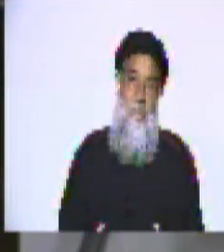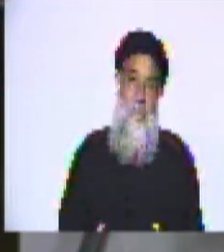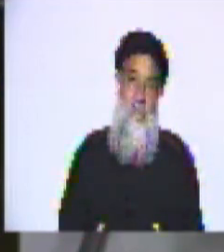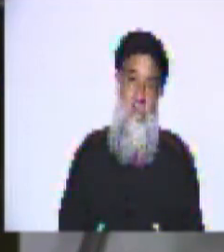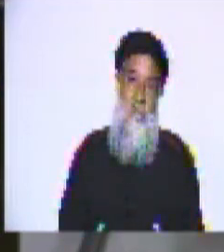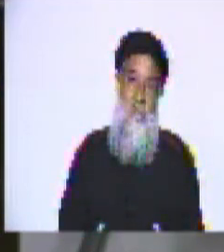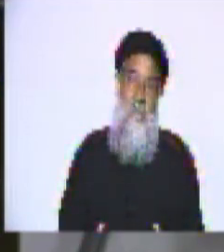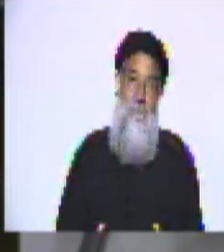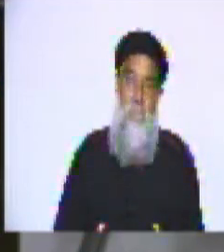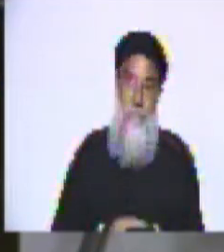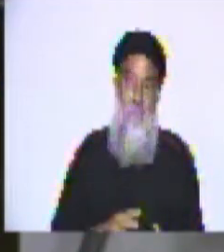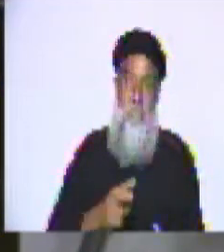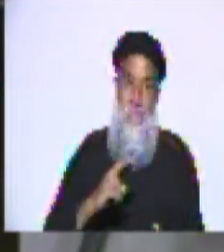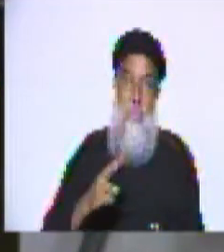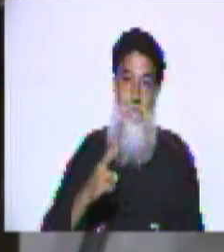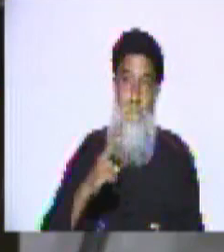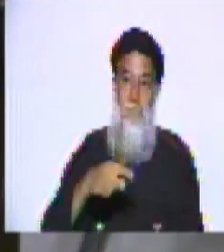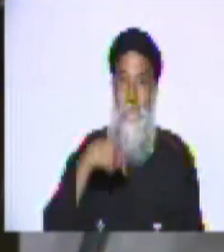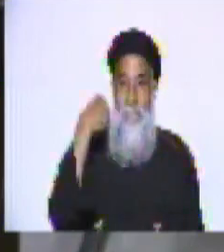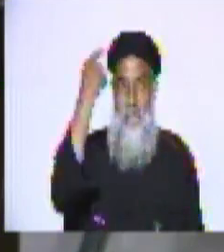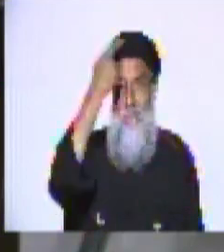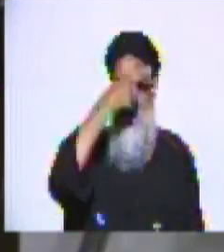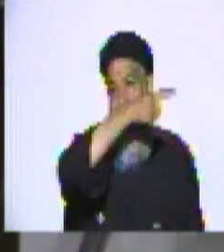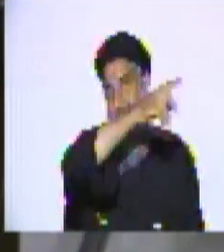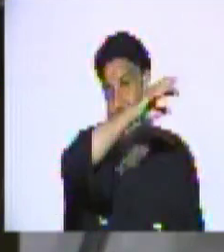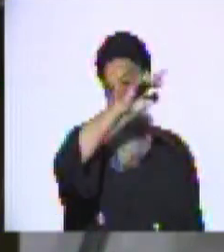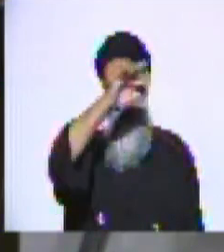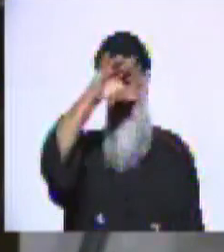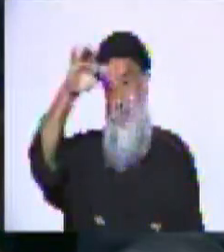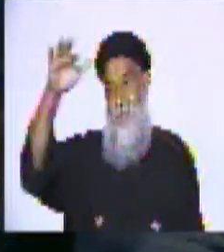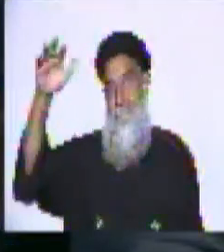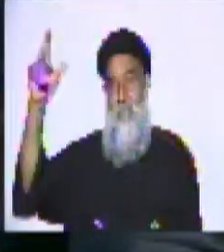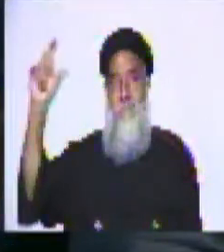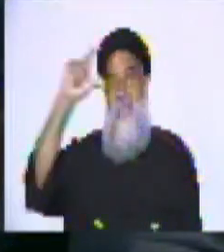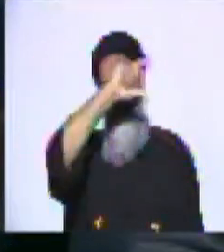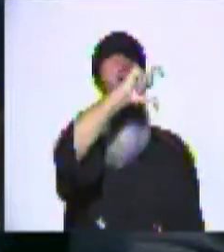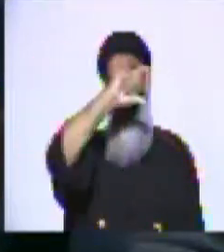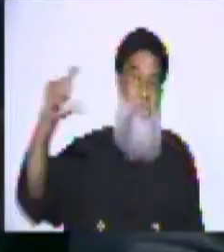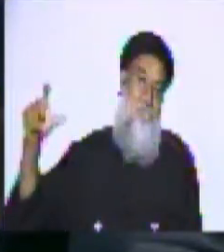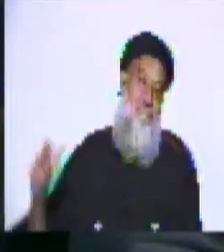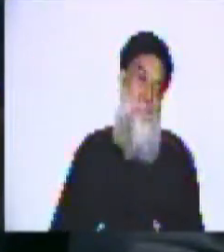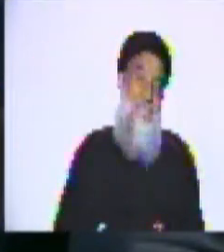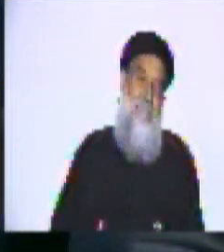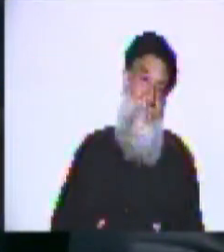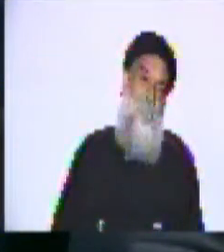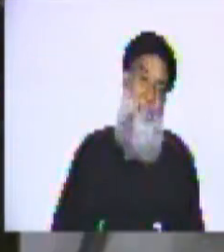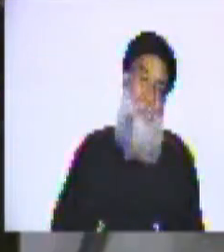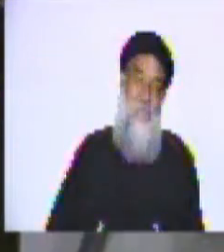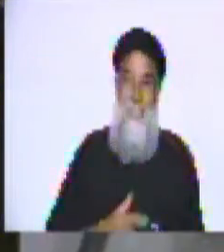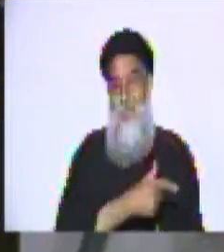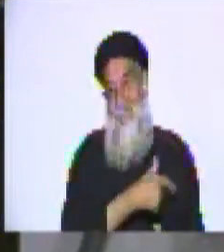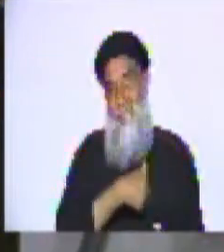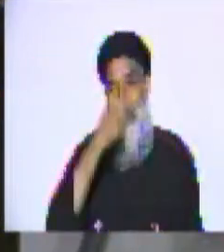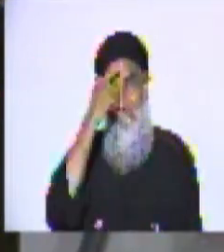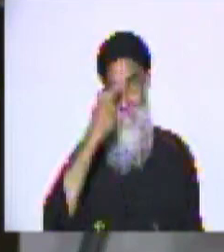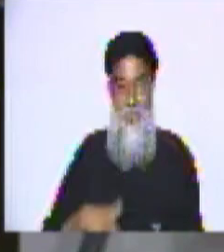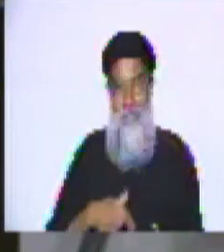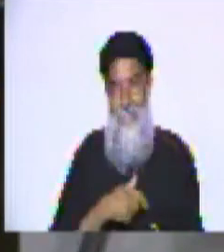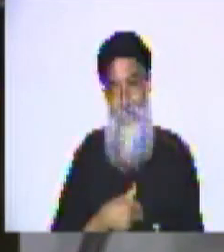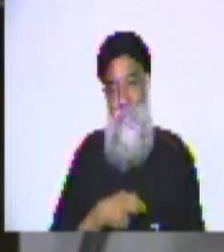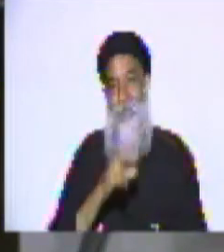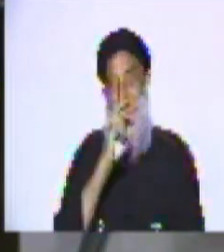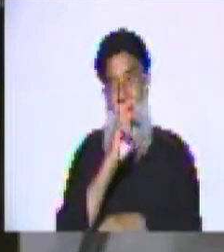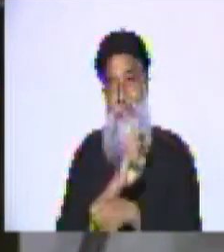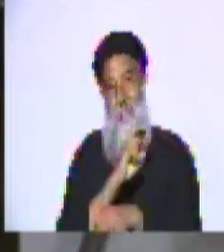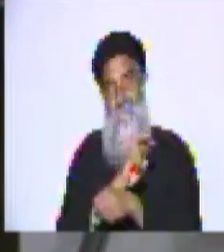ويعني المشاهير. مش كنيسة ماري متى مثلا؟ ممكن ماري توما